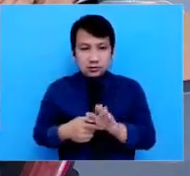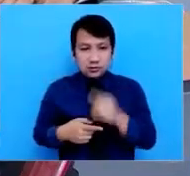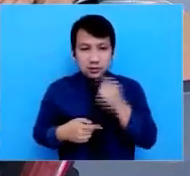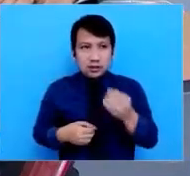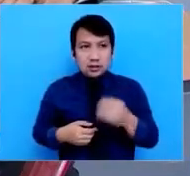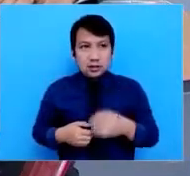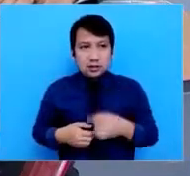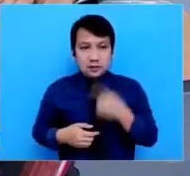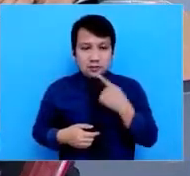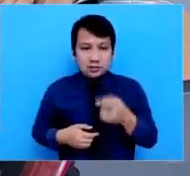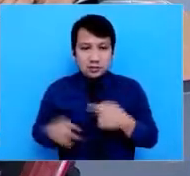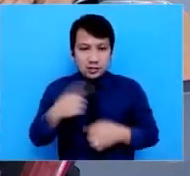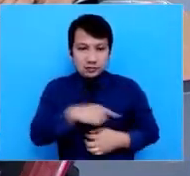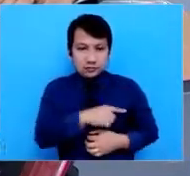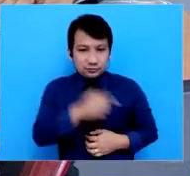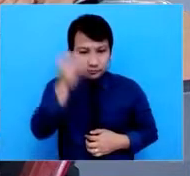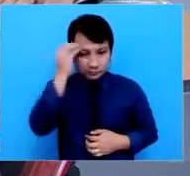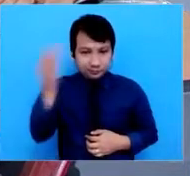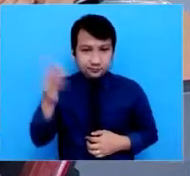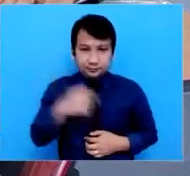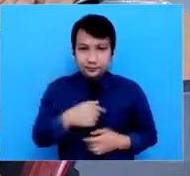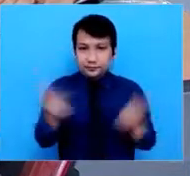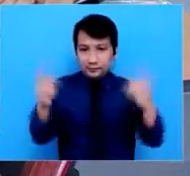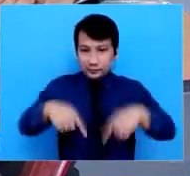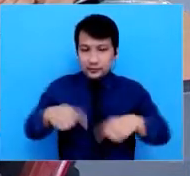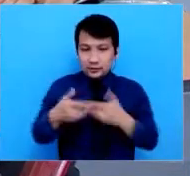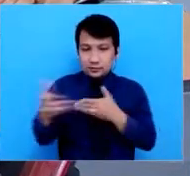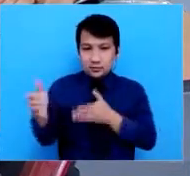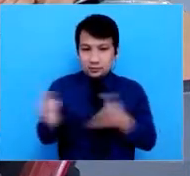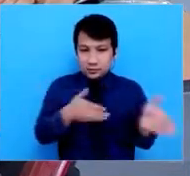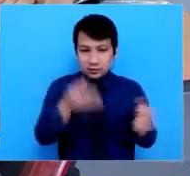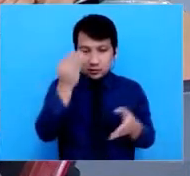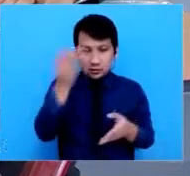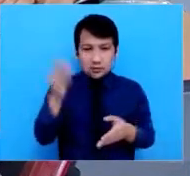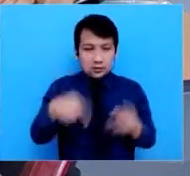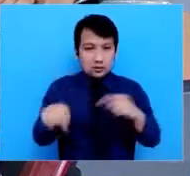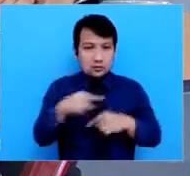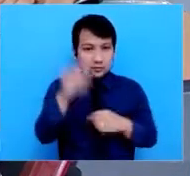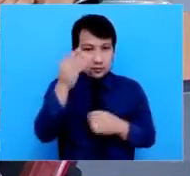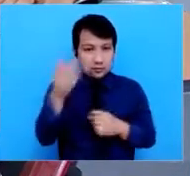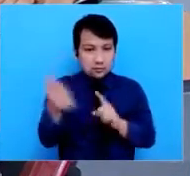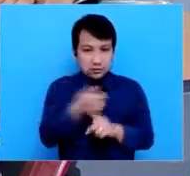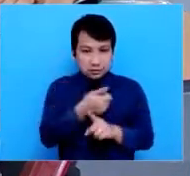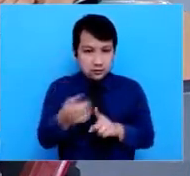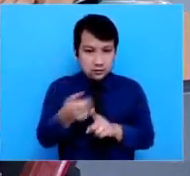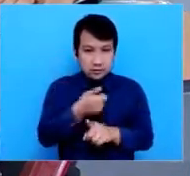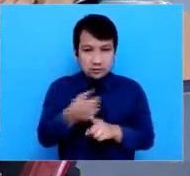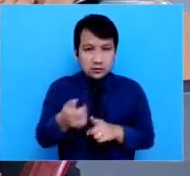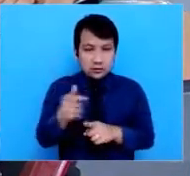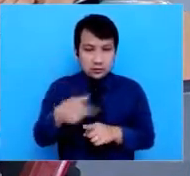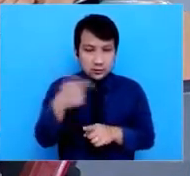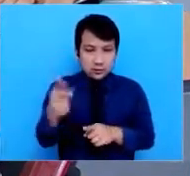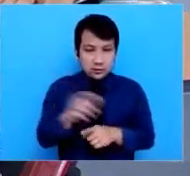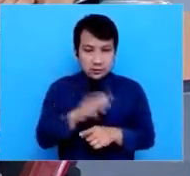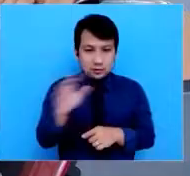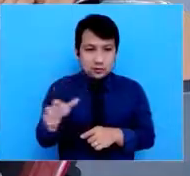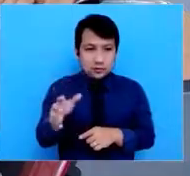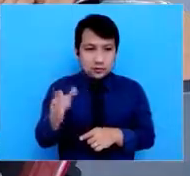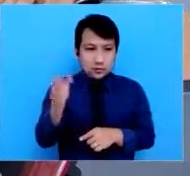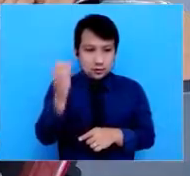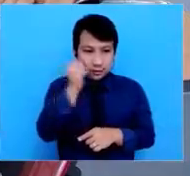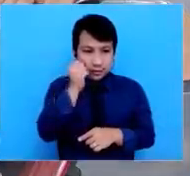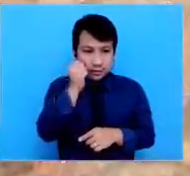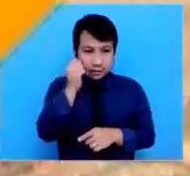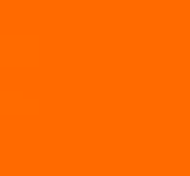ang ahensya na may inilatag silang mga patakaran para hindi ito maabuso. Nasa frontline ng balitang yan si Shaila Francisco.